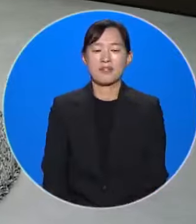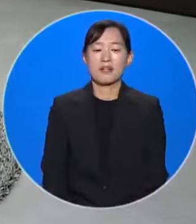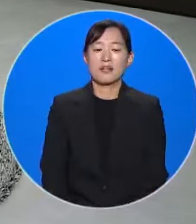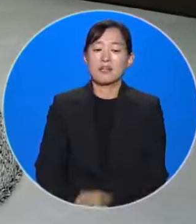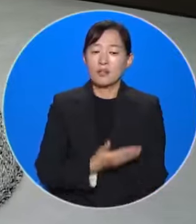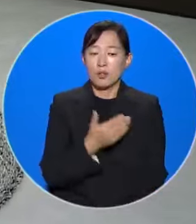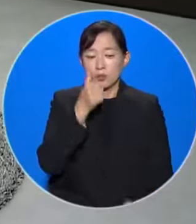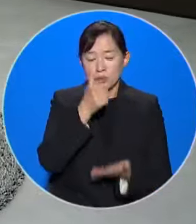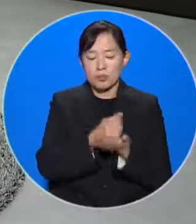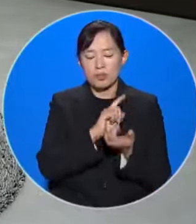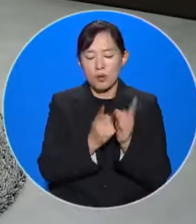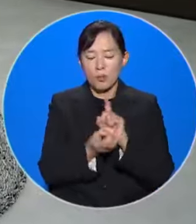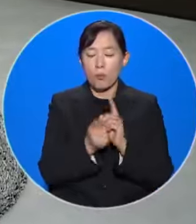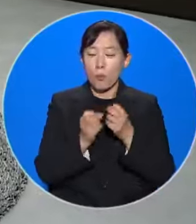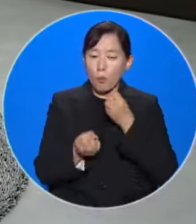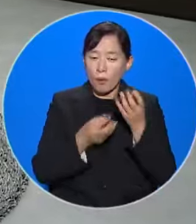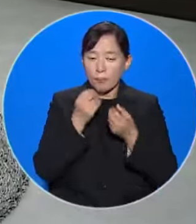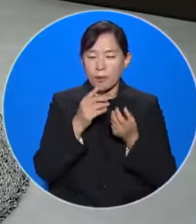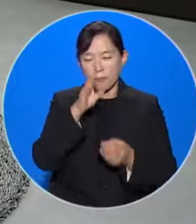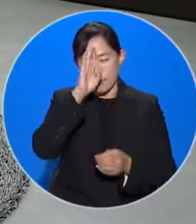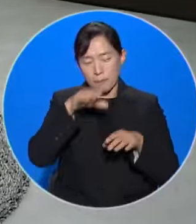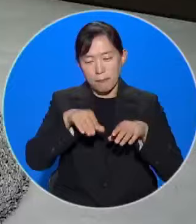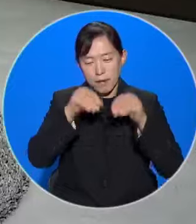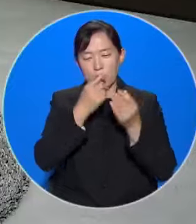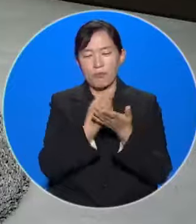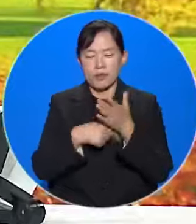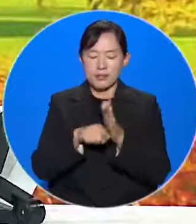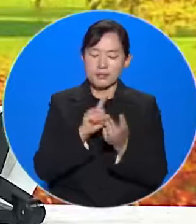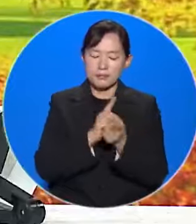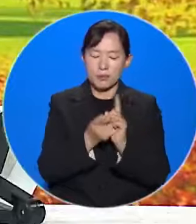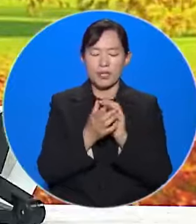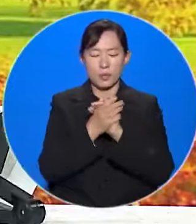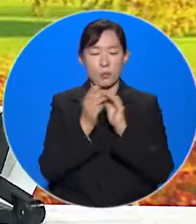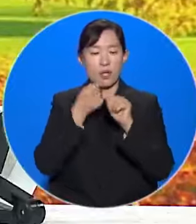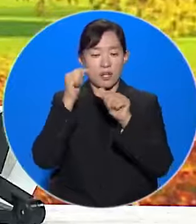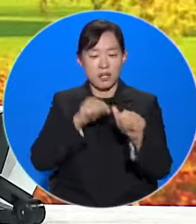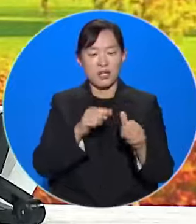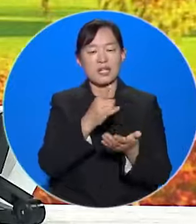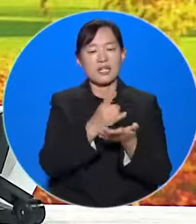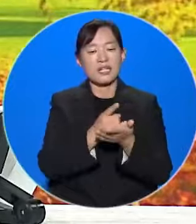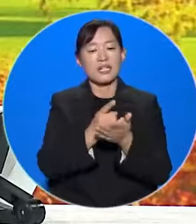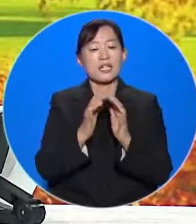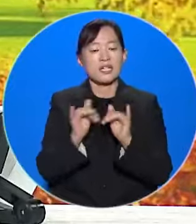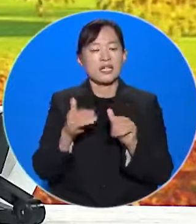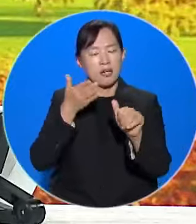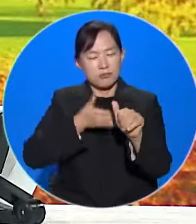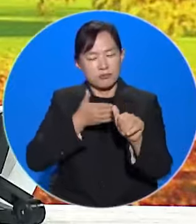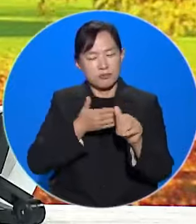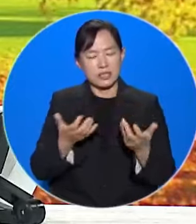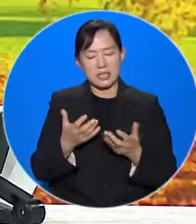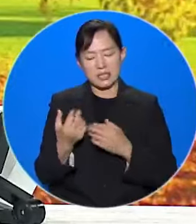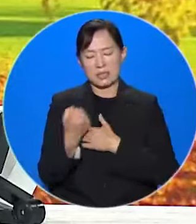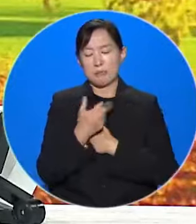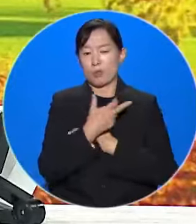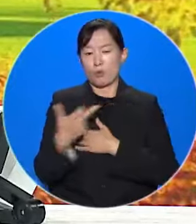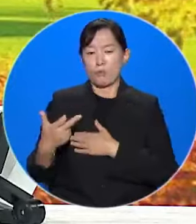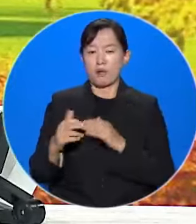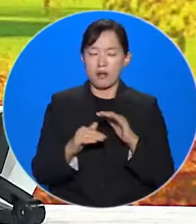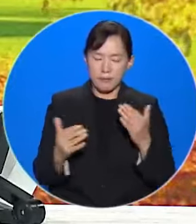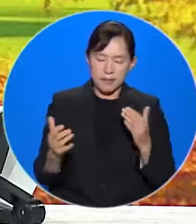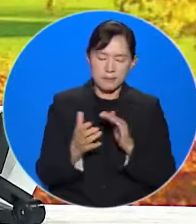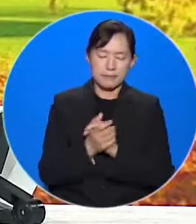그러므로 너희 죄를 서로 고백하며 병이 낫기를 위하여 서로 기도하라. 의인의 간구는 역사하는 힘이 크미니라.